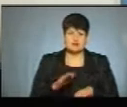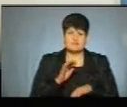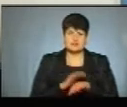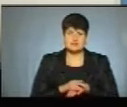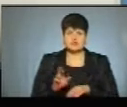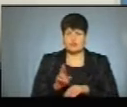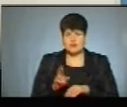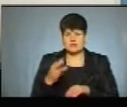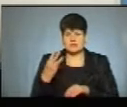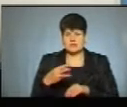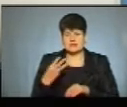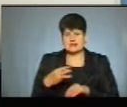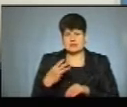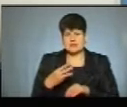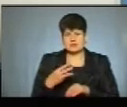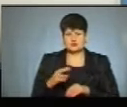п'ятницю,